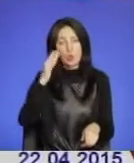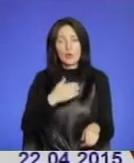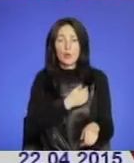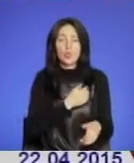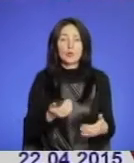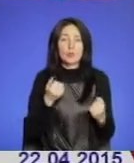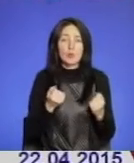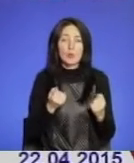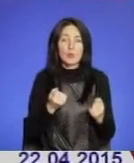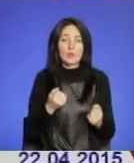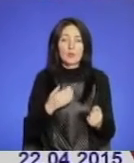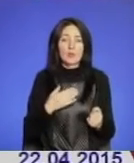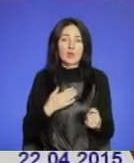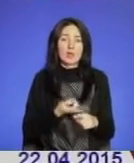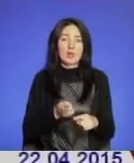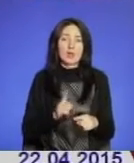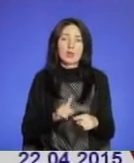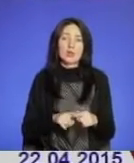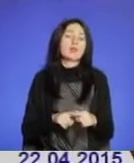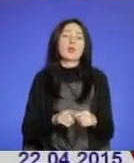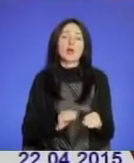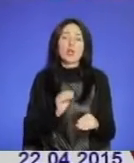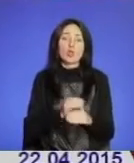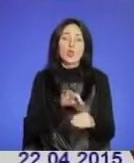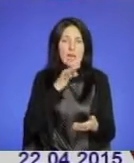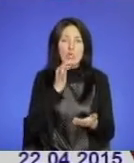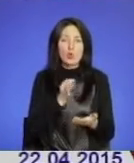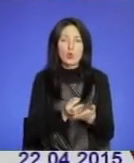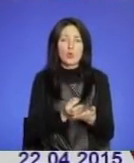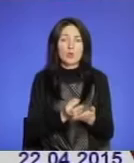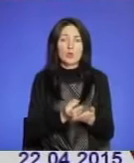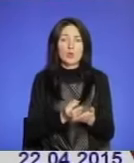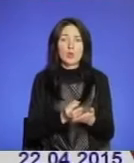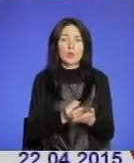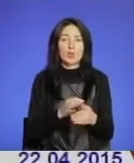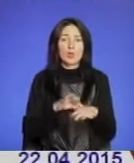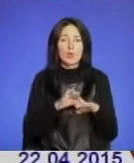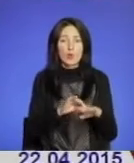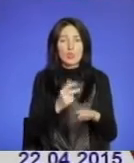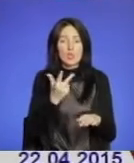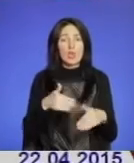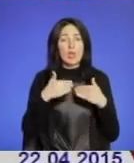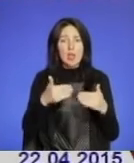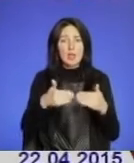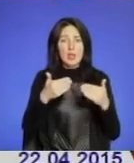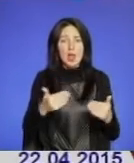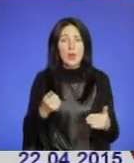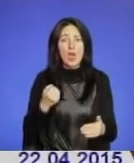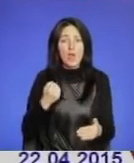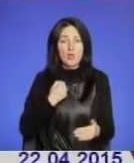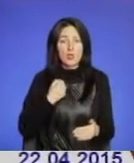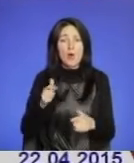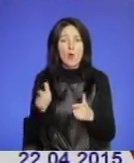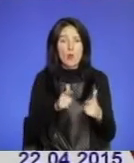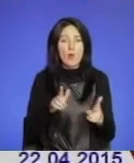Вона закаляє, додає досвіду. Вона проходить в три етапи: там військова